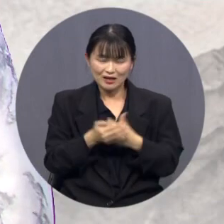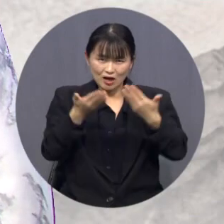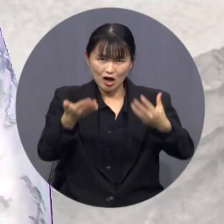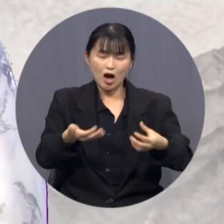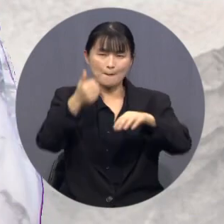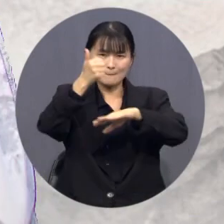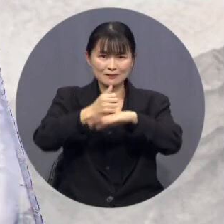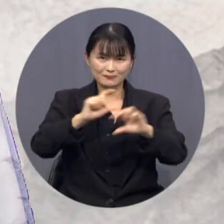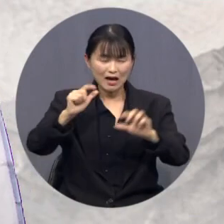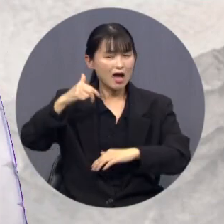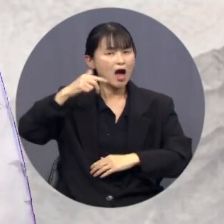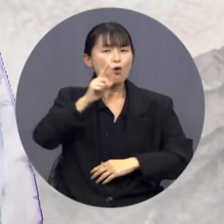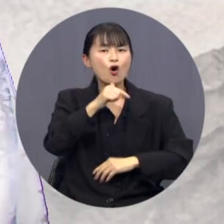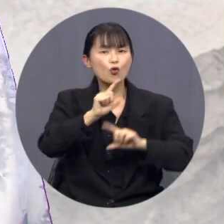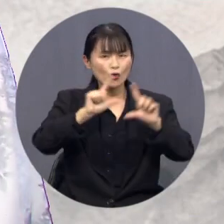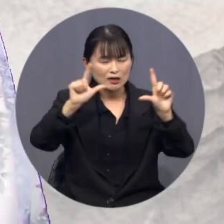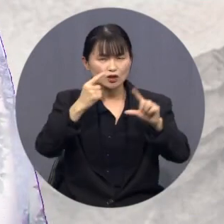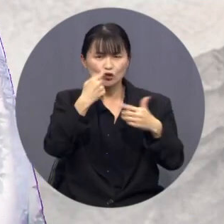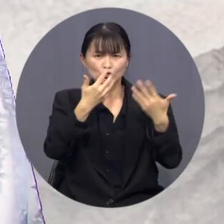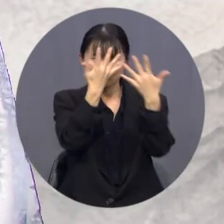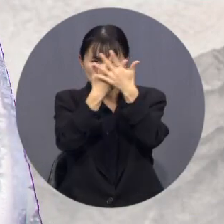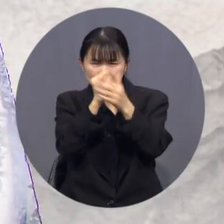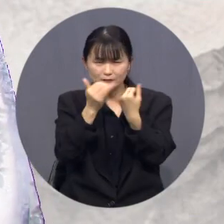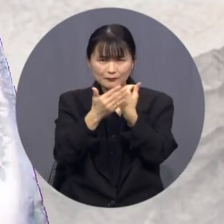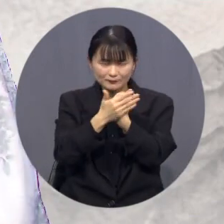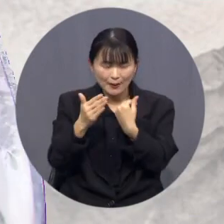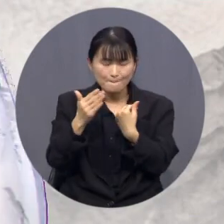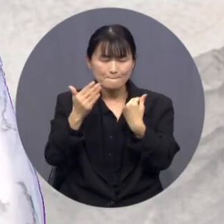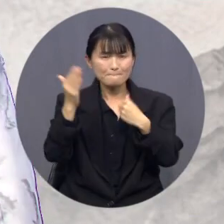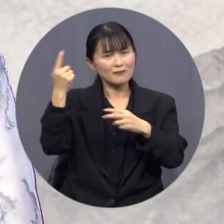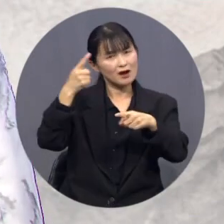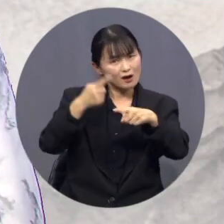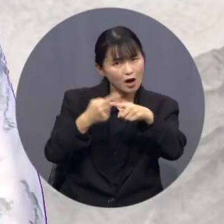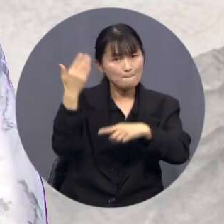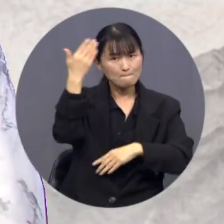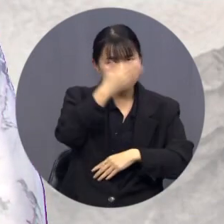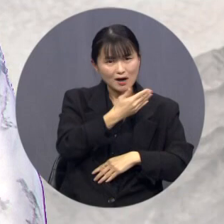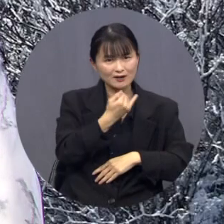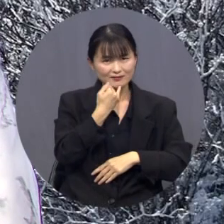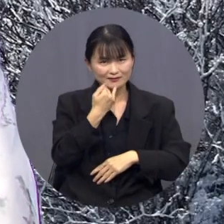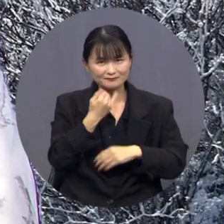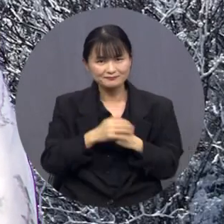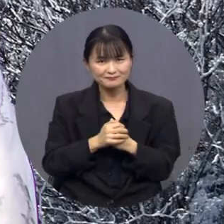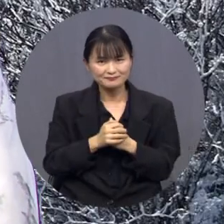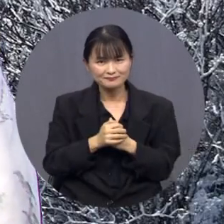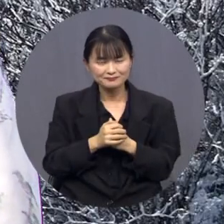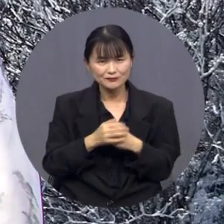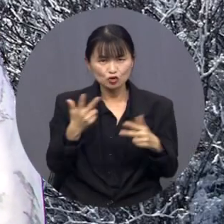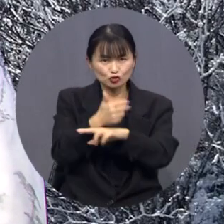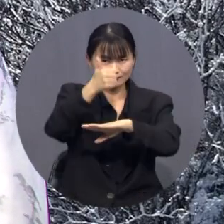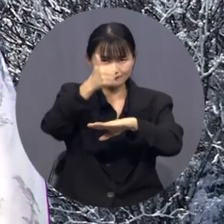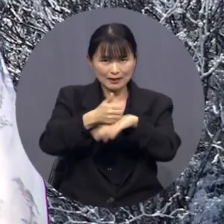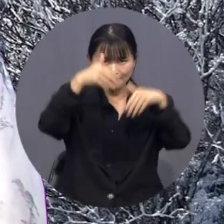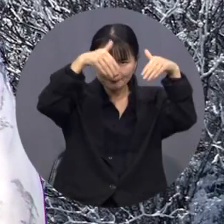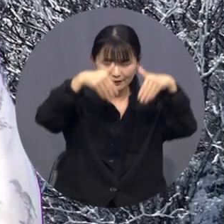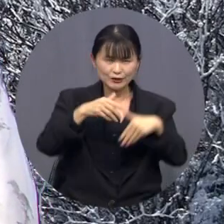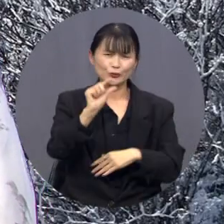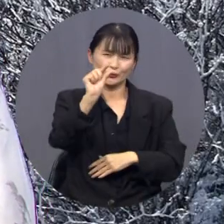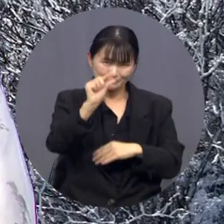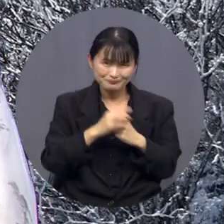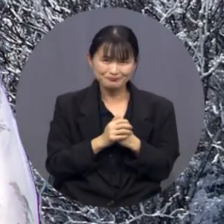마지막 날인 다음 주 월요일에는 구름낀 가운데 차차 맑은 내쉬를 보이겠습니다 주말 동안 비는 조금